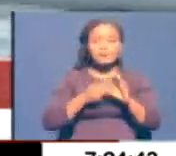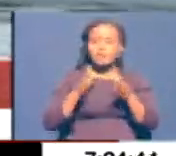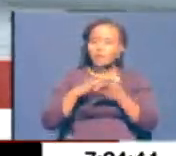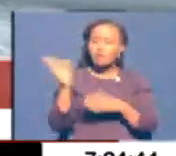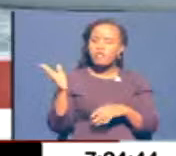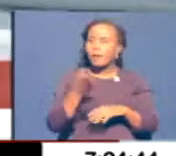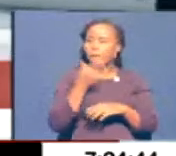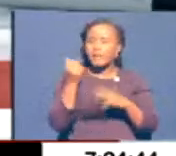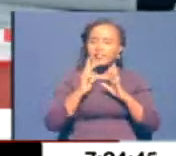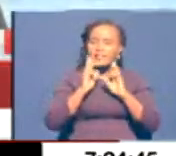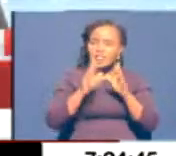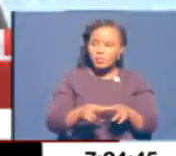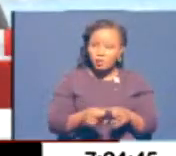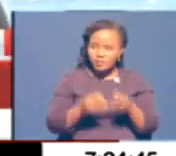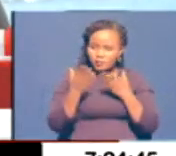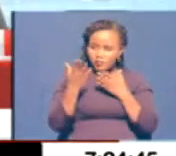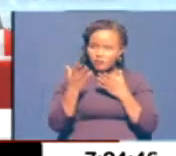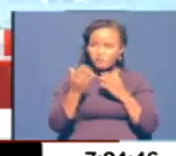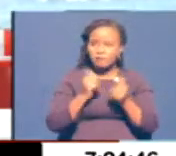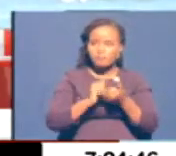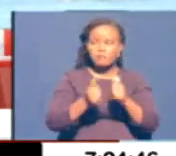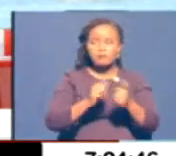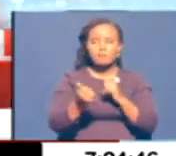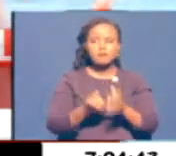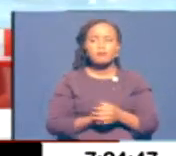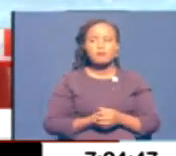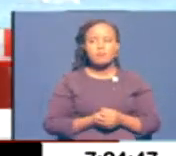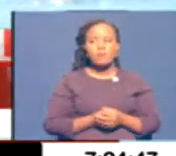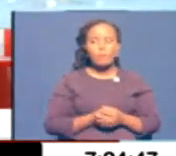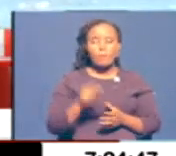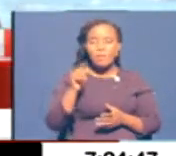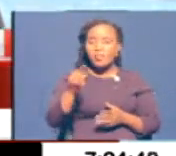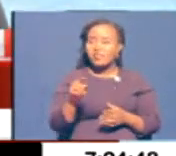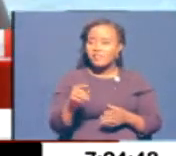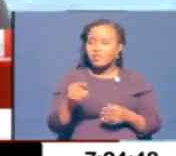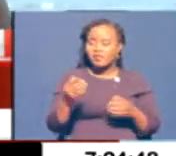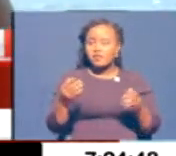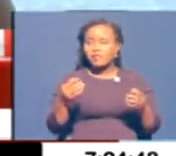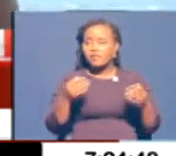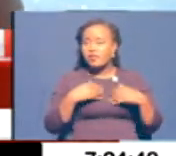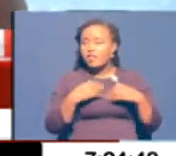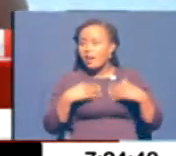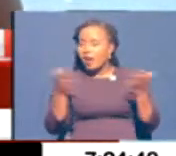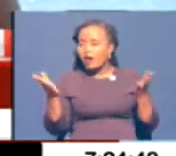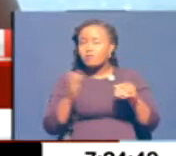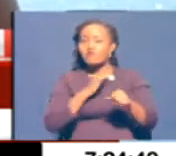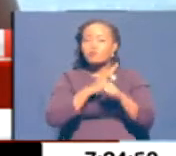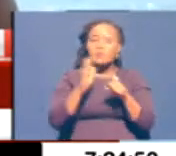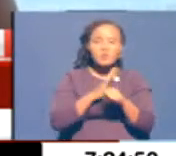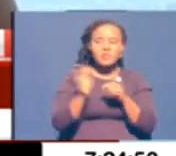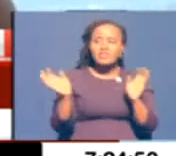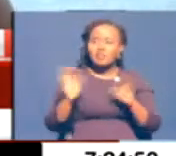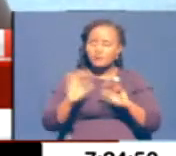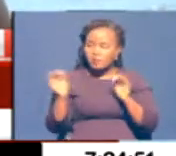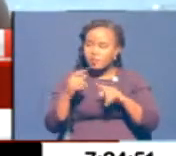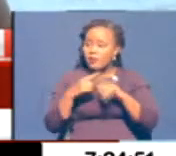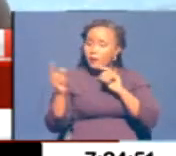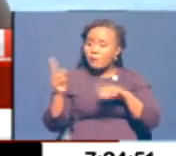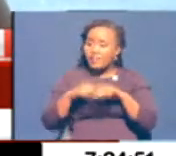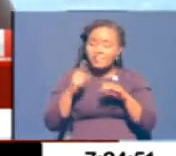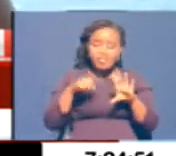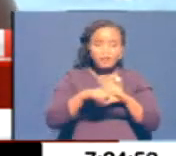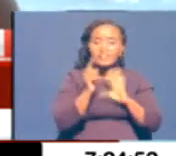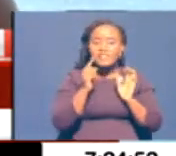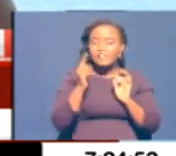kwenye michezo hii. Najua Portugal si kama nyumbani, hakuna sima, hakuna sukuma, lakini sasa ukifika nyumbani unakula kidheri na